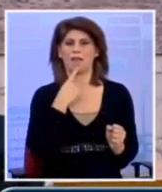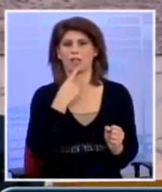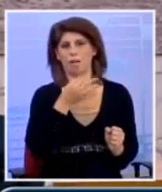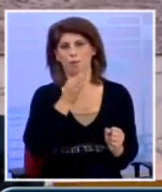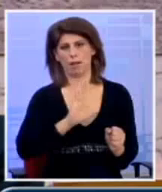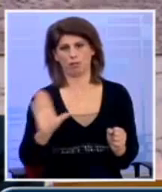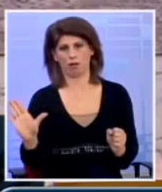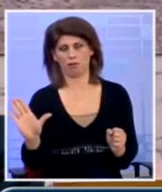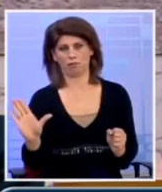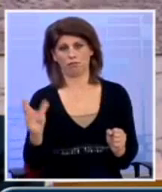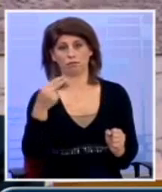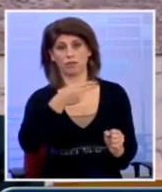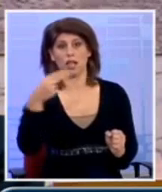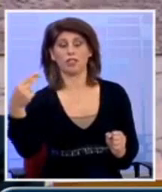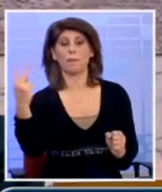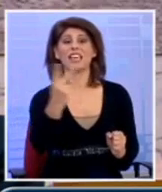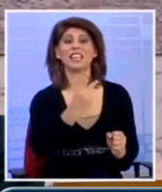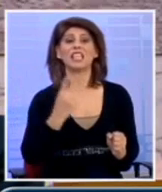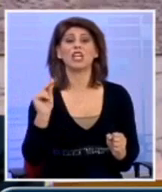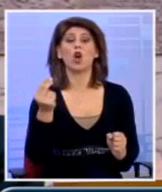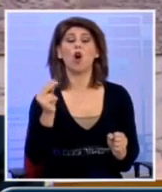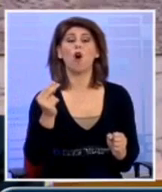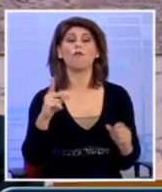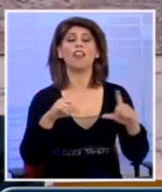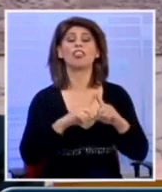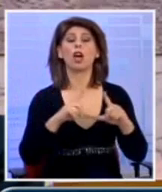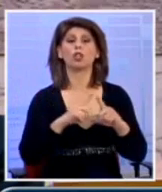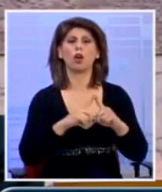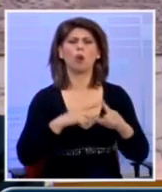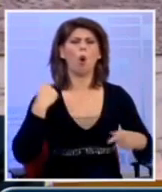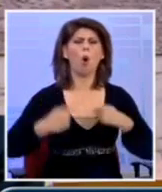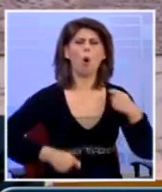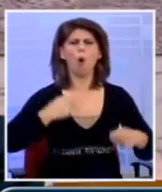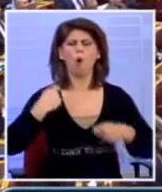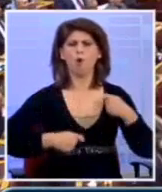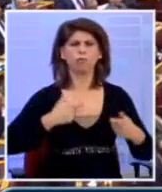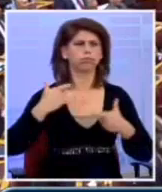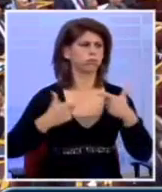διατυπώσεις. Είναι ζήτημα κοινοβουλευτικής διοντολογίας.